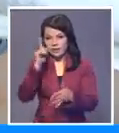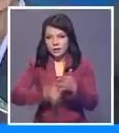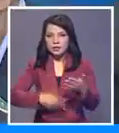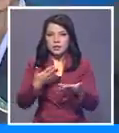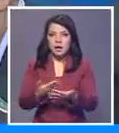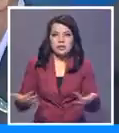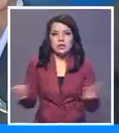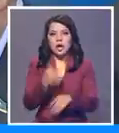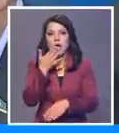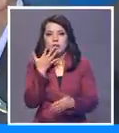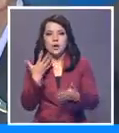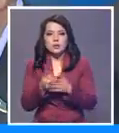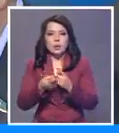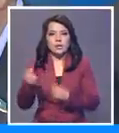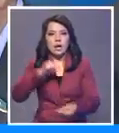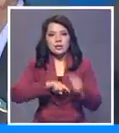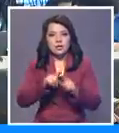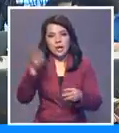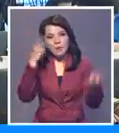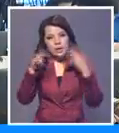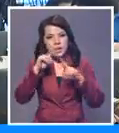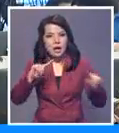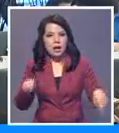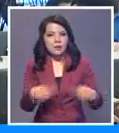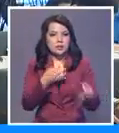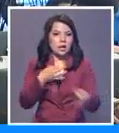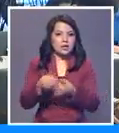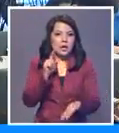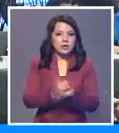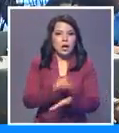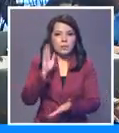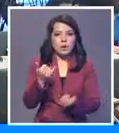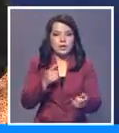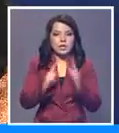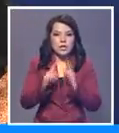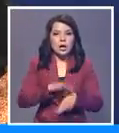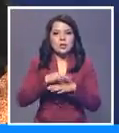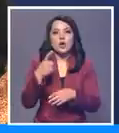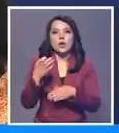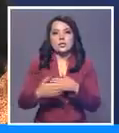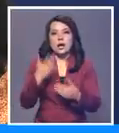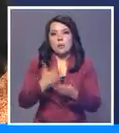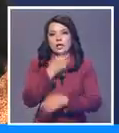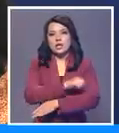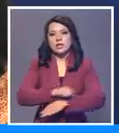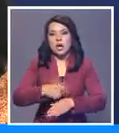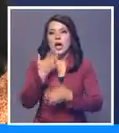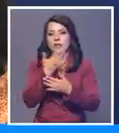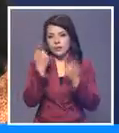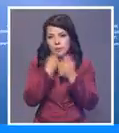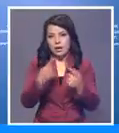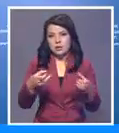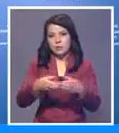мен жалпы ұлтаралық қарым-қатынастың моделін қалыптастыруды талқыламақ. Келелі кеңеске 100-ден астам шетелдік бұқаралық ақпарат